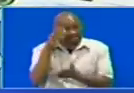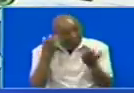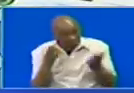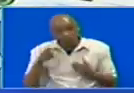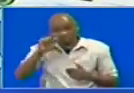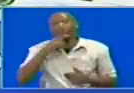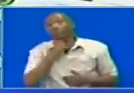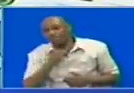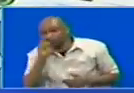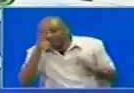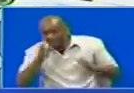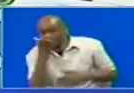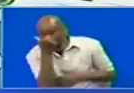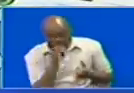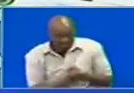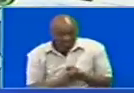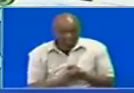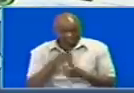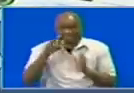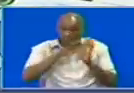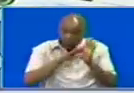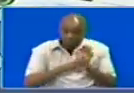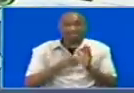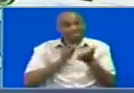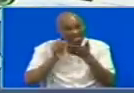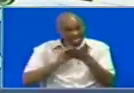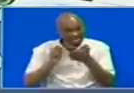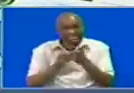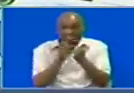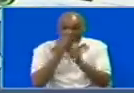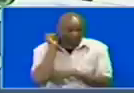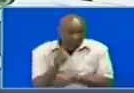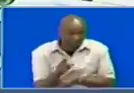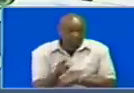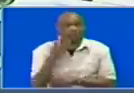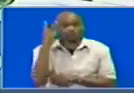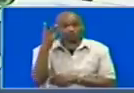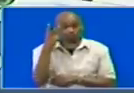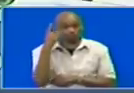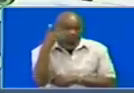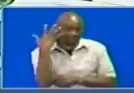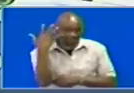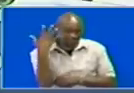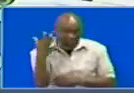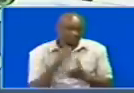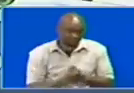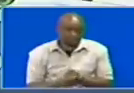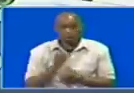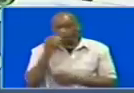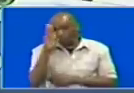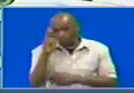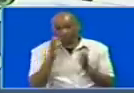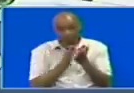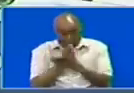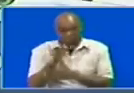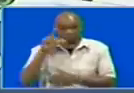yeyote ambaye ungependa kumuona kwenye makala haya ya Wako Wapi, tuandikie ujumbe mfupi kwenye nambari 22155 au kupitia